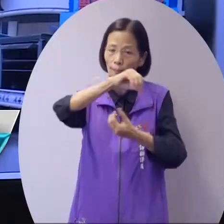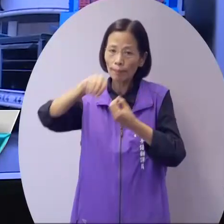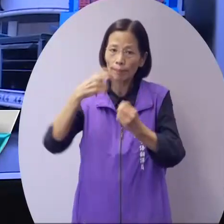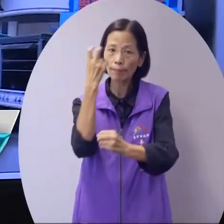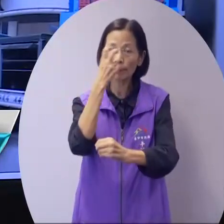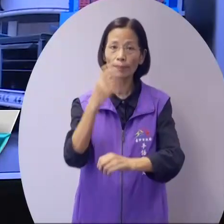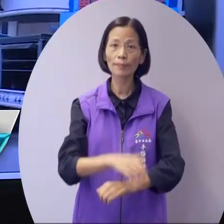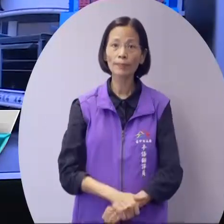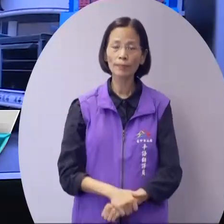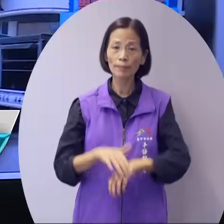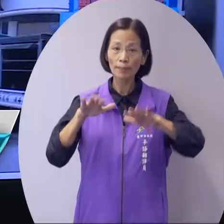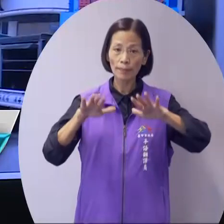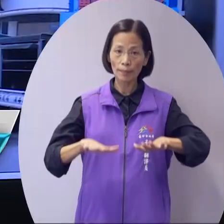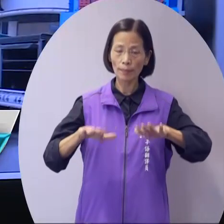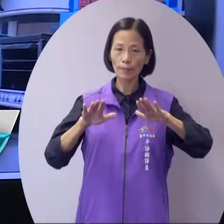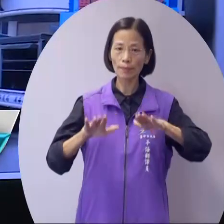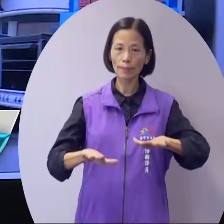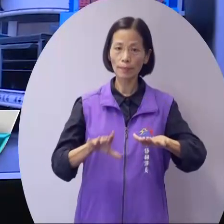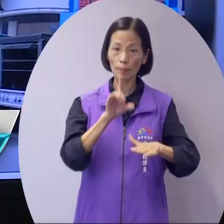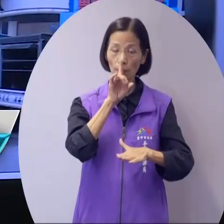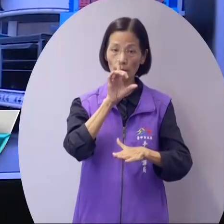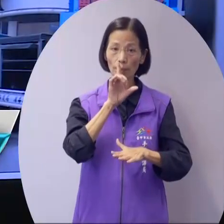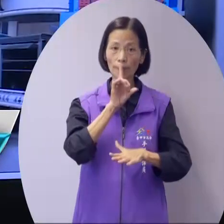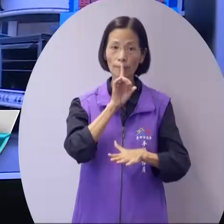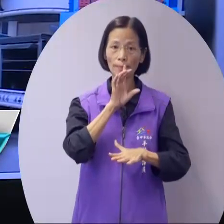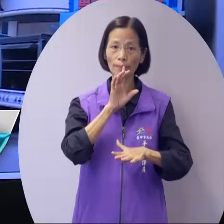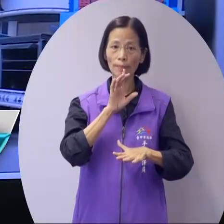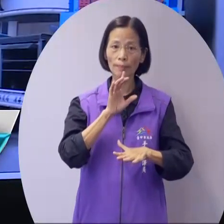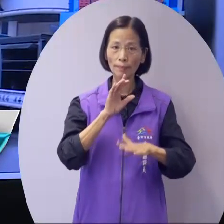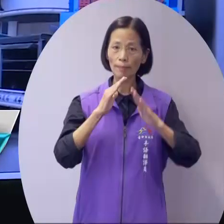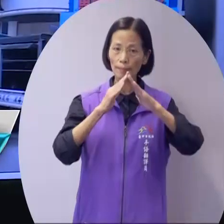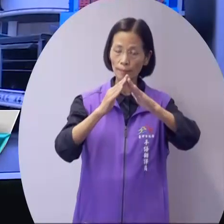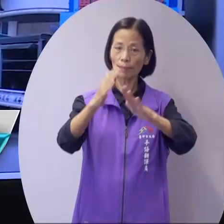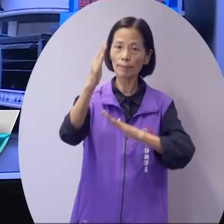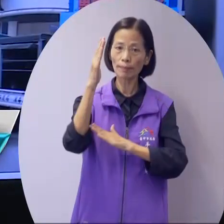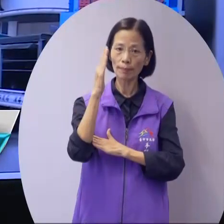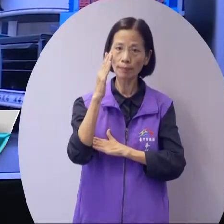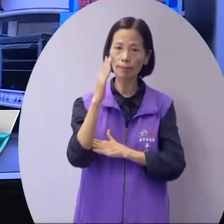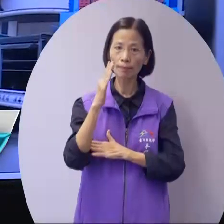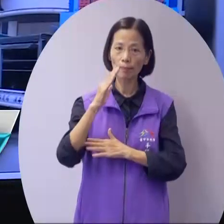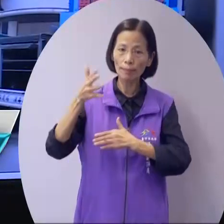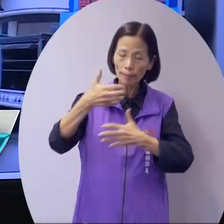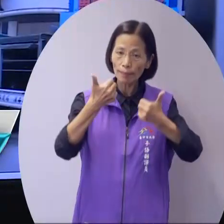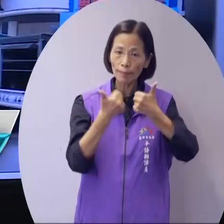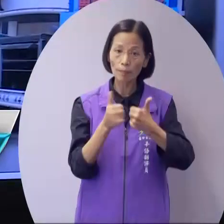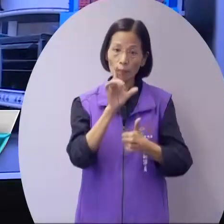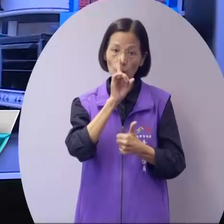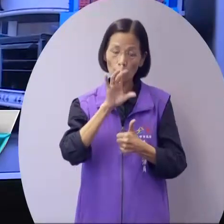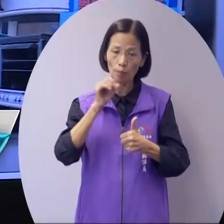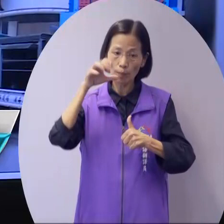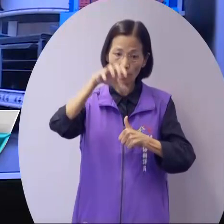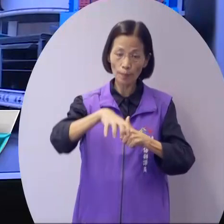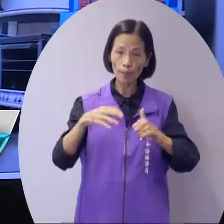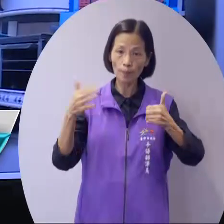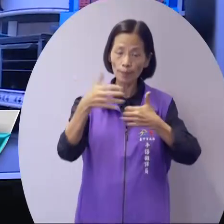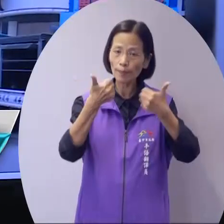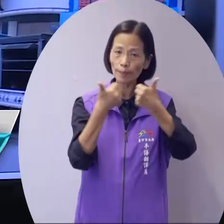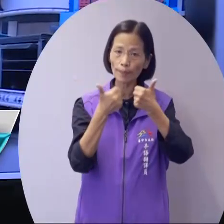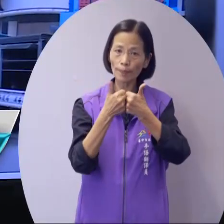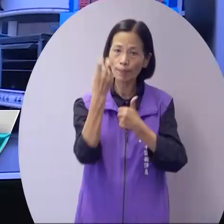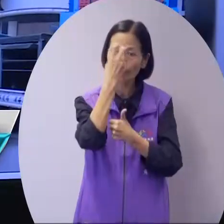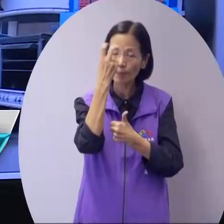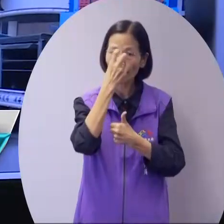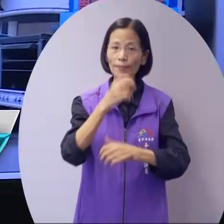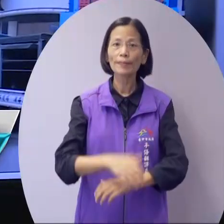理。哦，但是目前呢是由我们台中委托台中市渔会、台中区渔会来做经营管